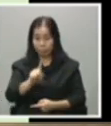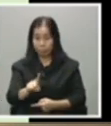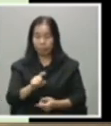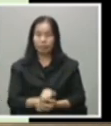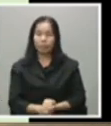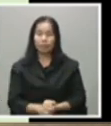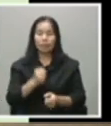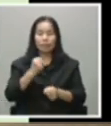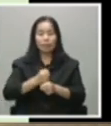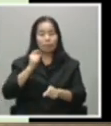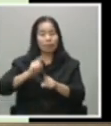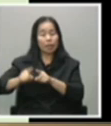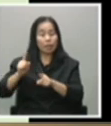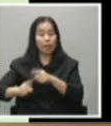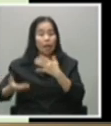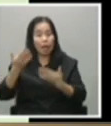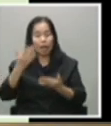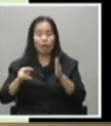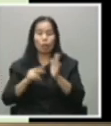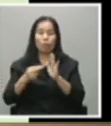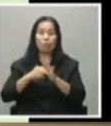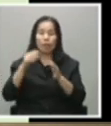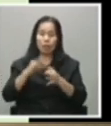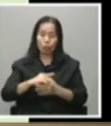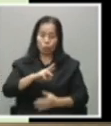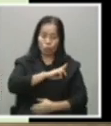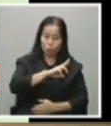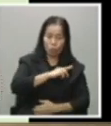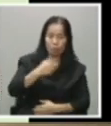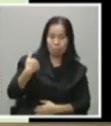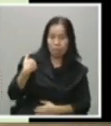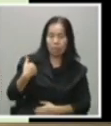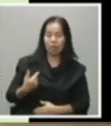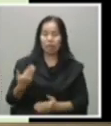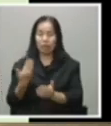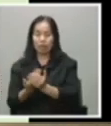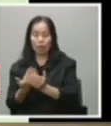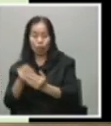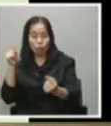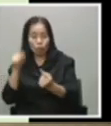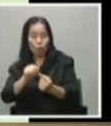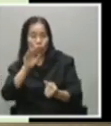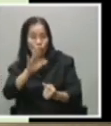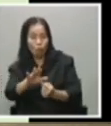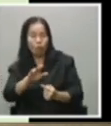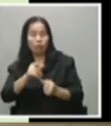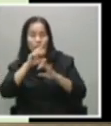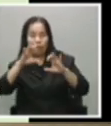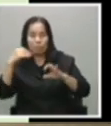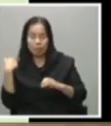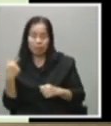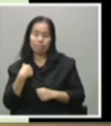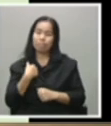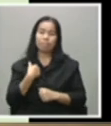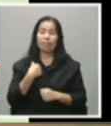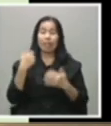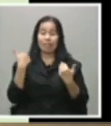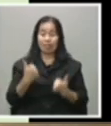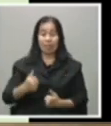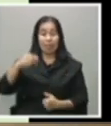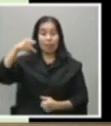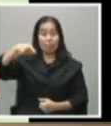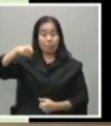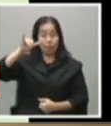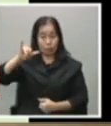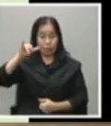การอันเป็นการขัดกันระหว่างประโยชน์แห่งตนและประโยชน์ส่วนรวมทั้งนี้ไม่ว่าทางตรงและทางอ้อมกรณีของพลเอกประยุทธ์จันทร์โอช